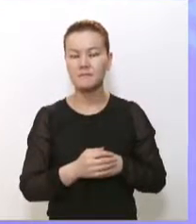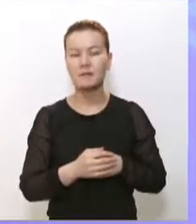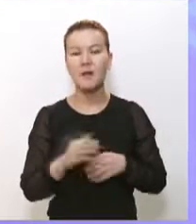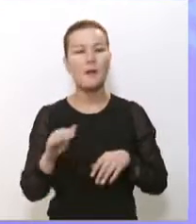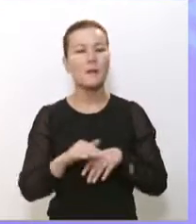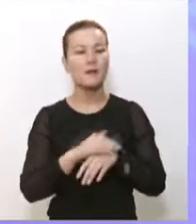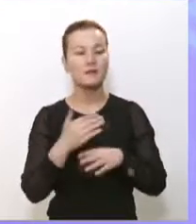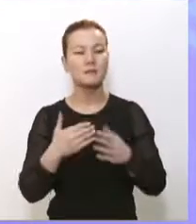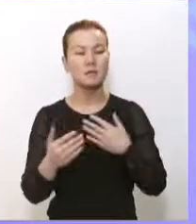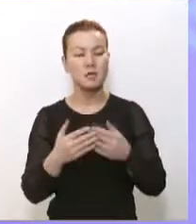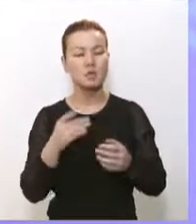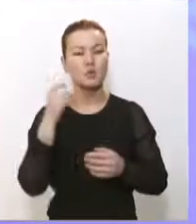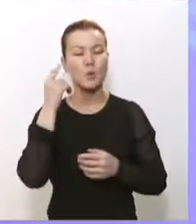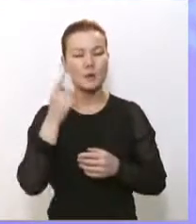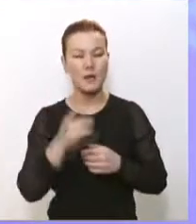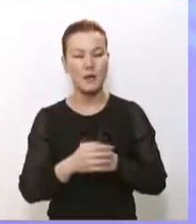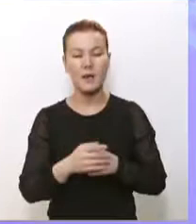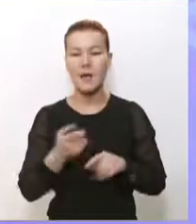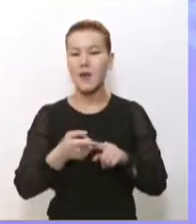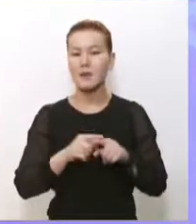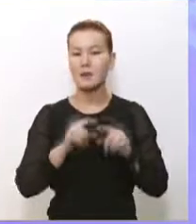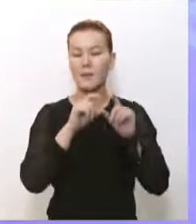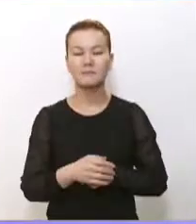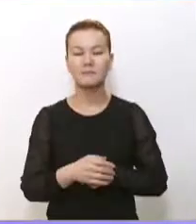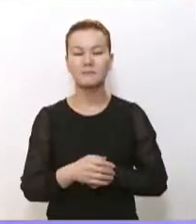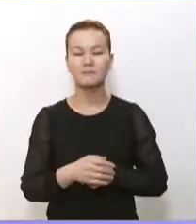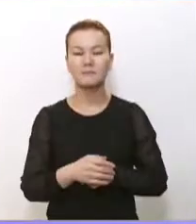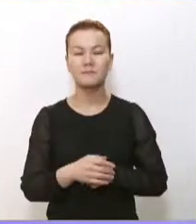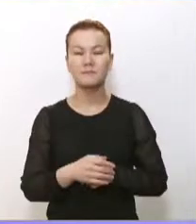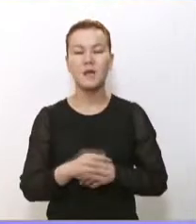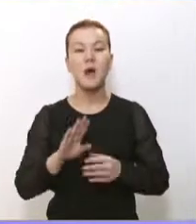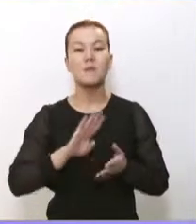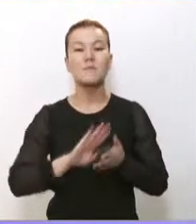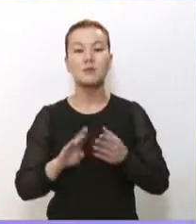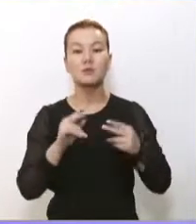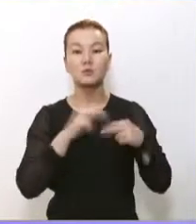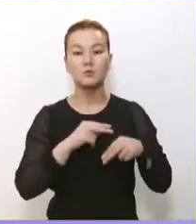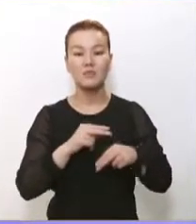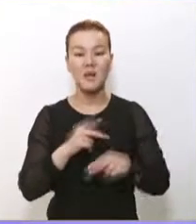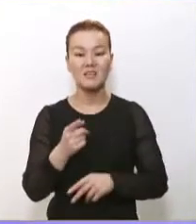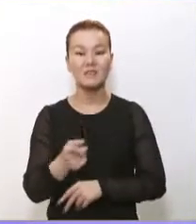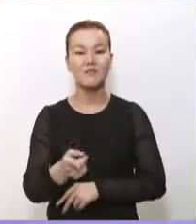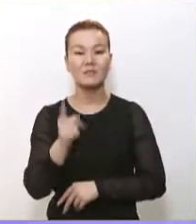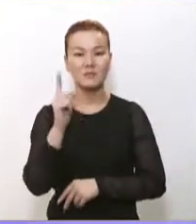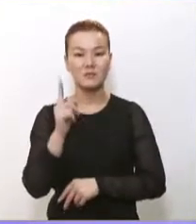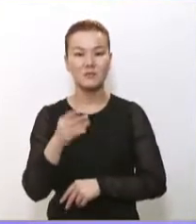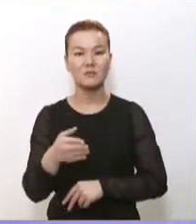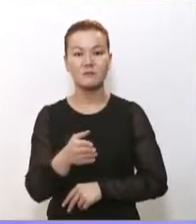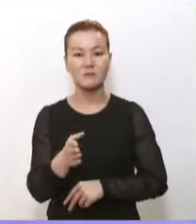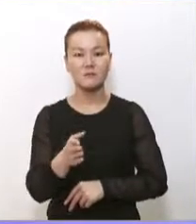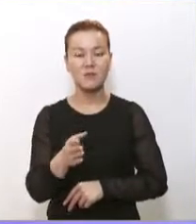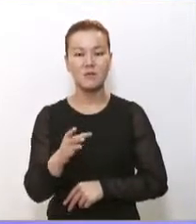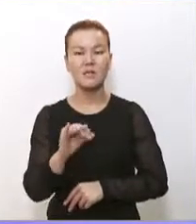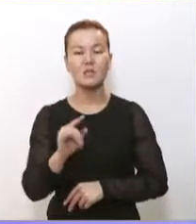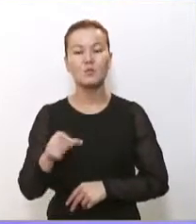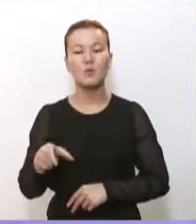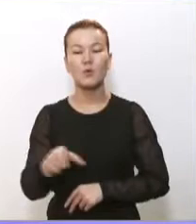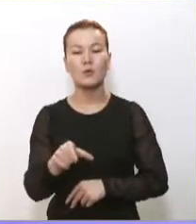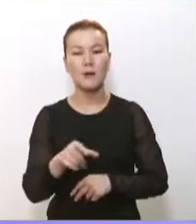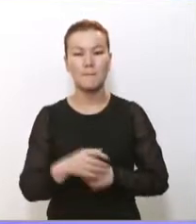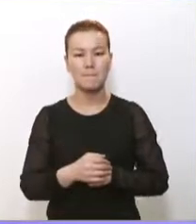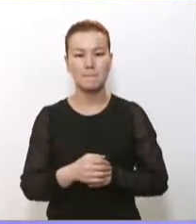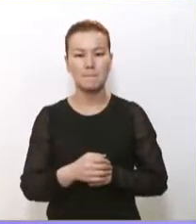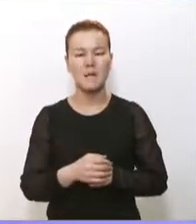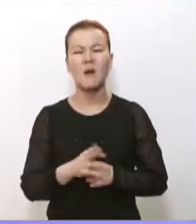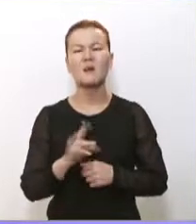Молодцы, если угадали. Это пословица: «Без труда не вынешь и рыбку из пруда».